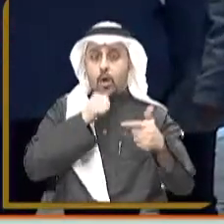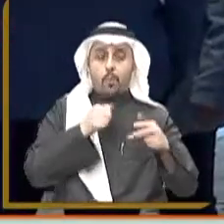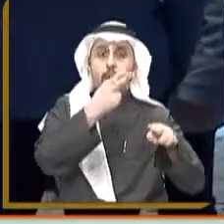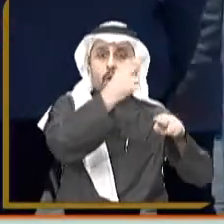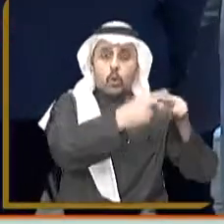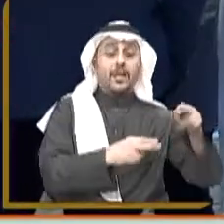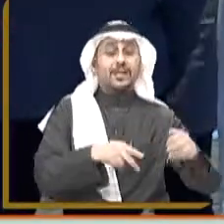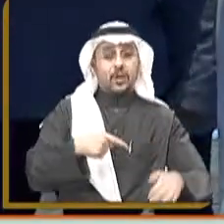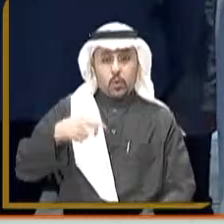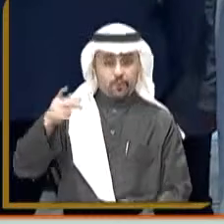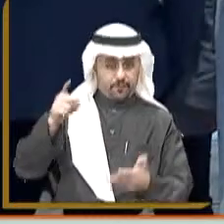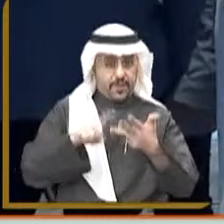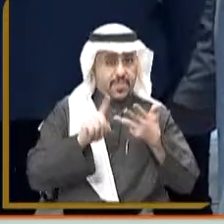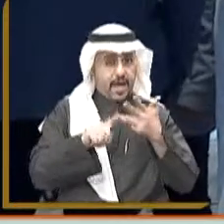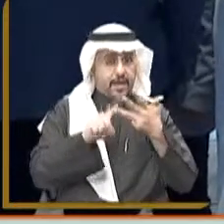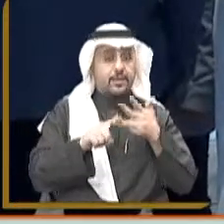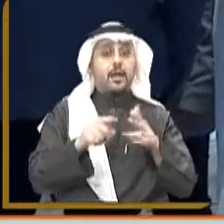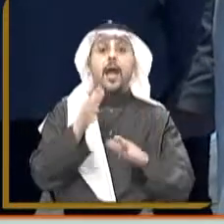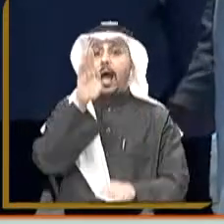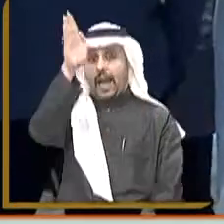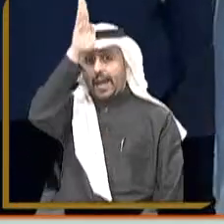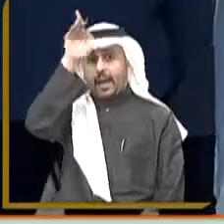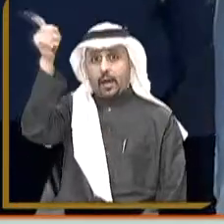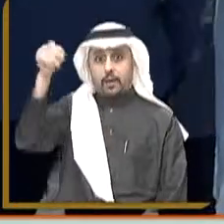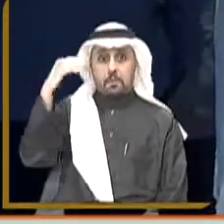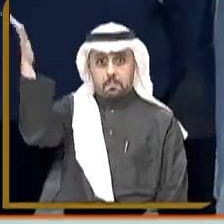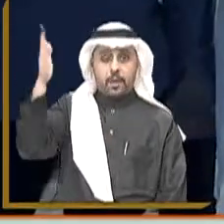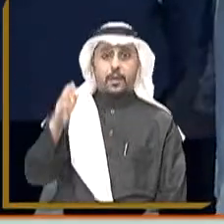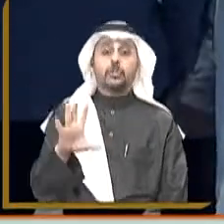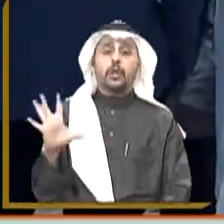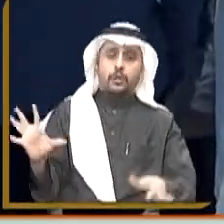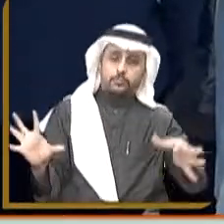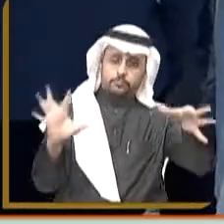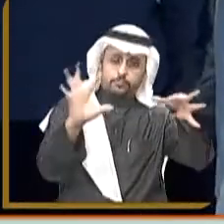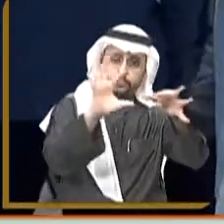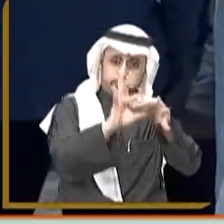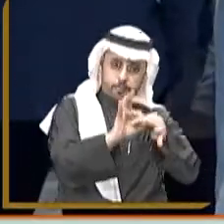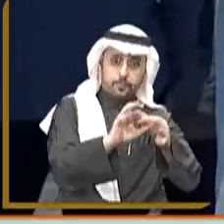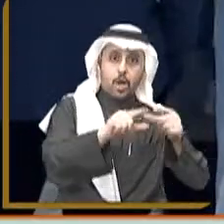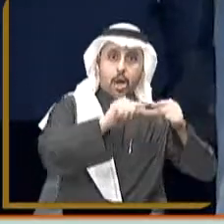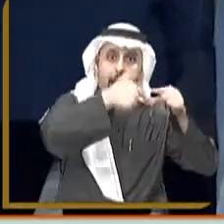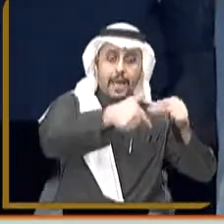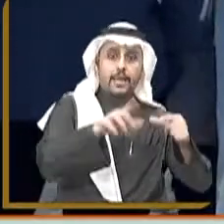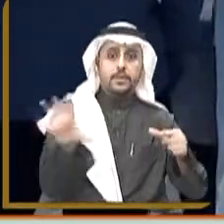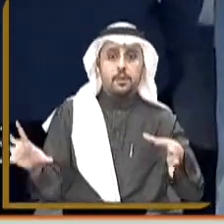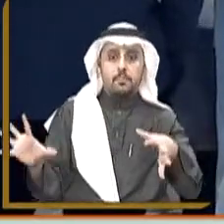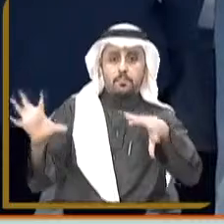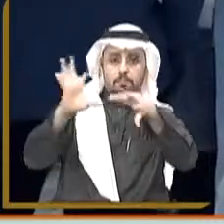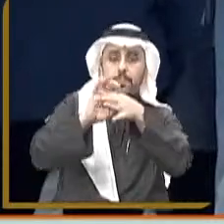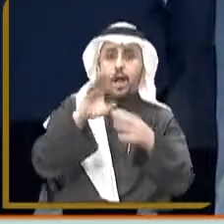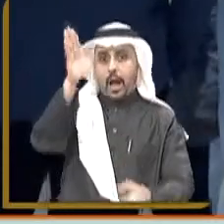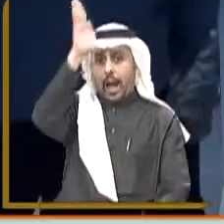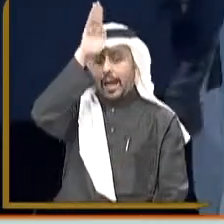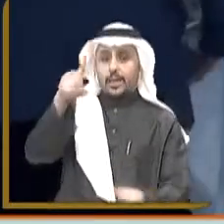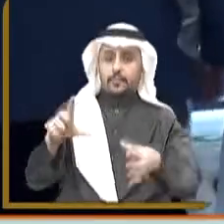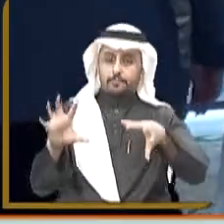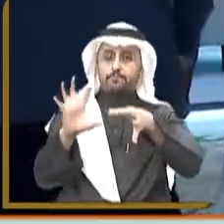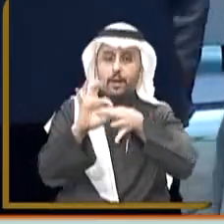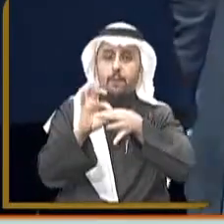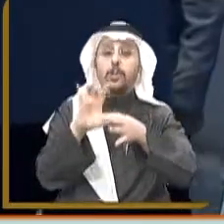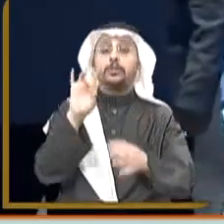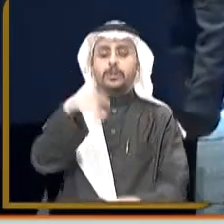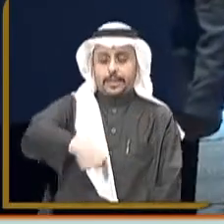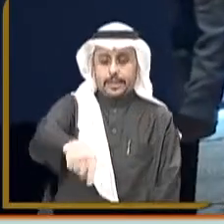هو ربط استراتيجي بين دول مجلس التعاون وجمهورية العراق، وذلك لتبادل وتجارة